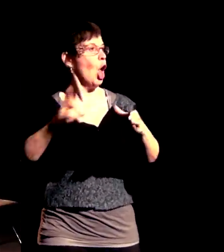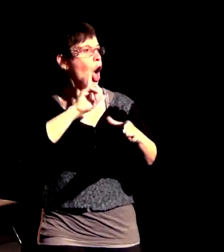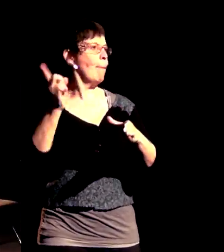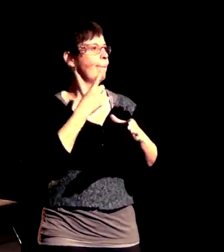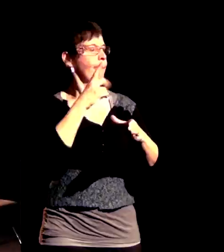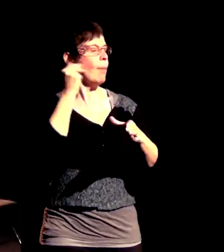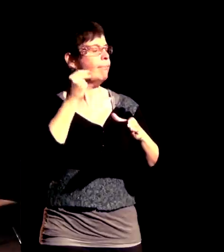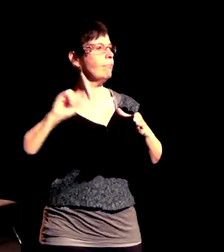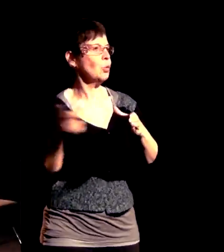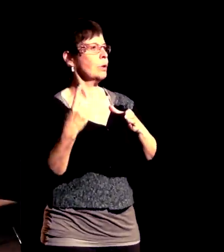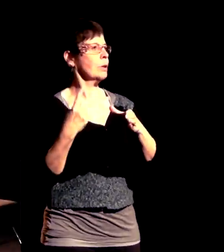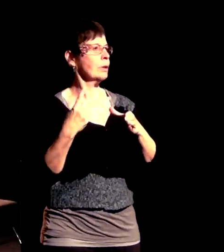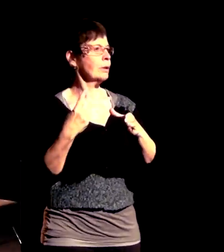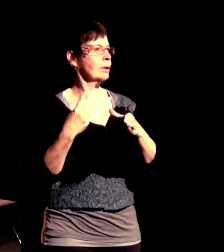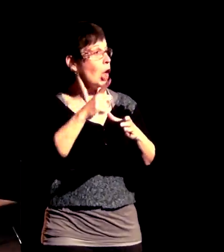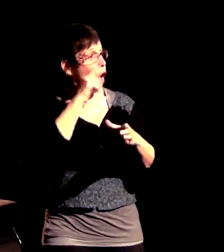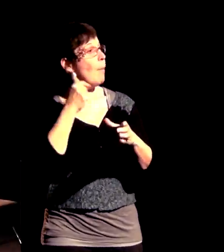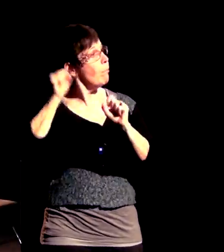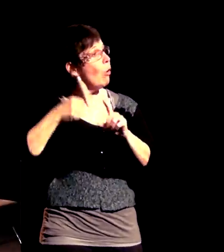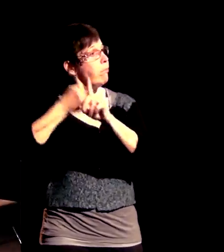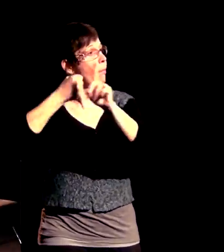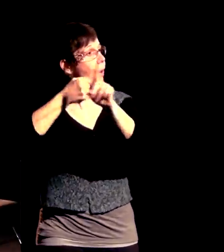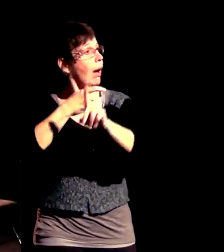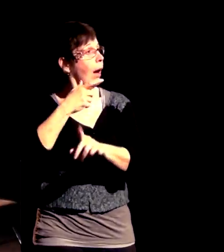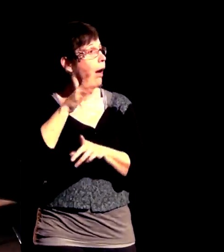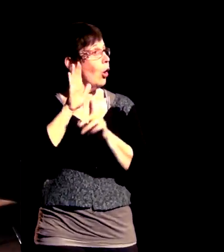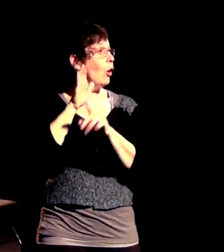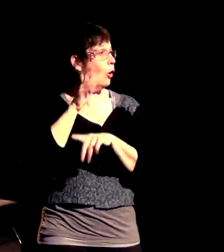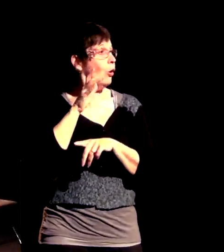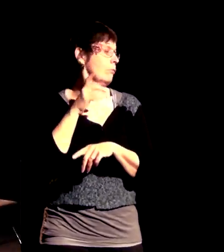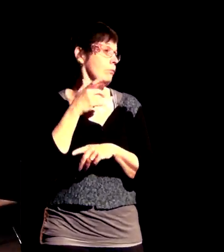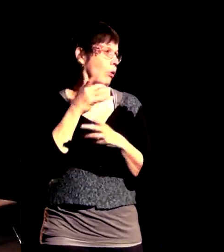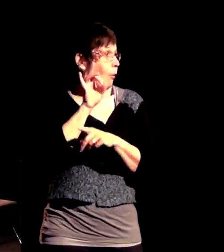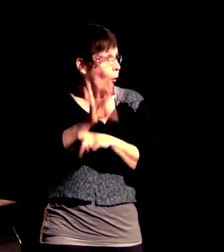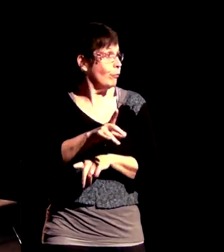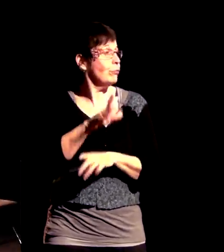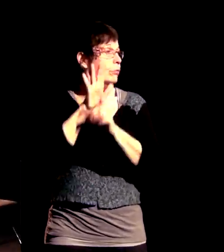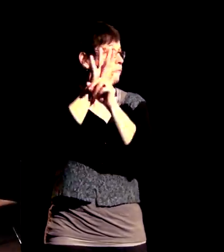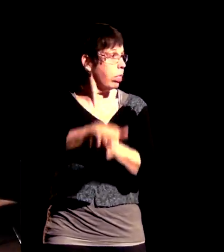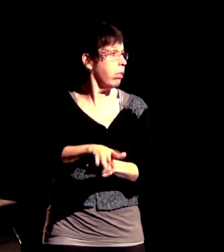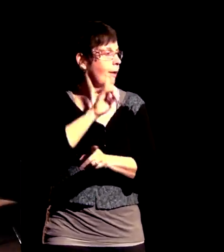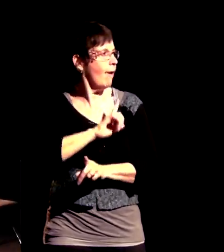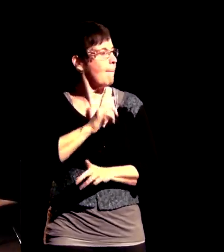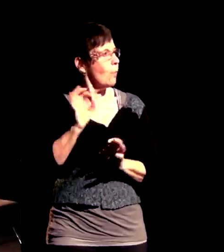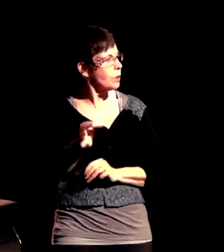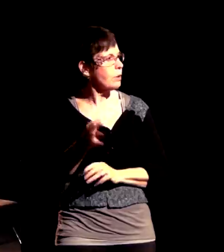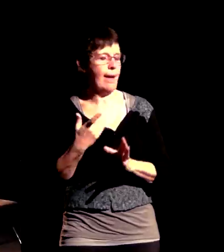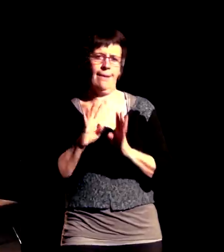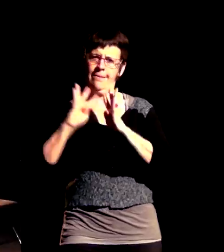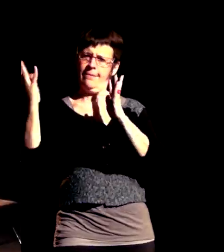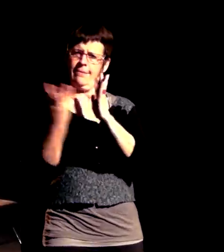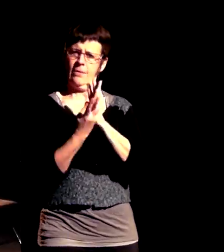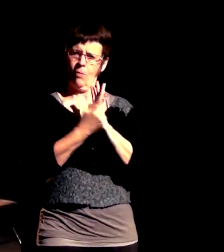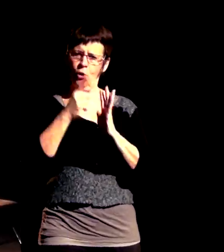Vous voyez le truc? Ça ne veut pas dire que les hommes ne peuvent pas se battre contre le sexisme, hein, c'est pas ça que je dis. Enfin, s'il n'y a que des hommes, on va se dire, tiens, il se passe un